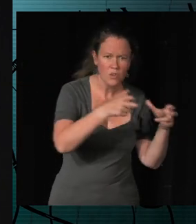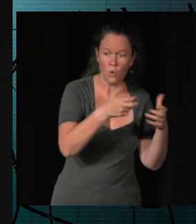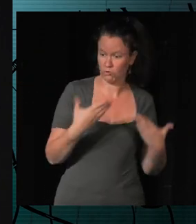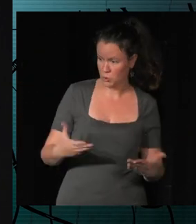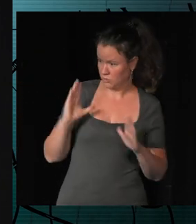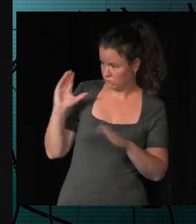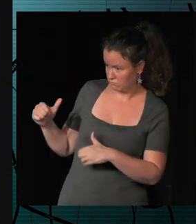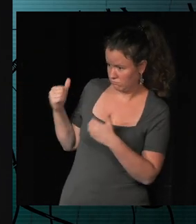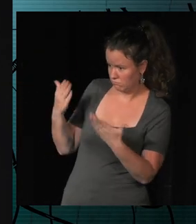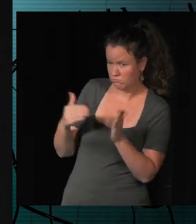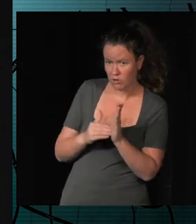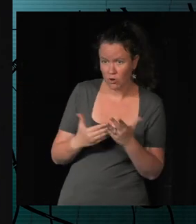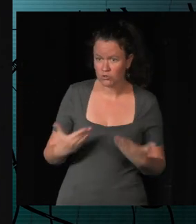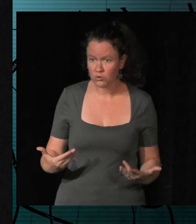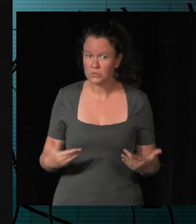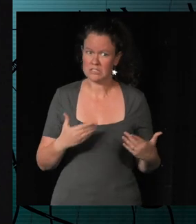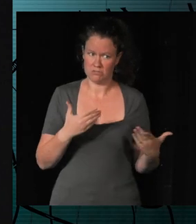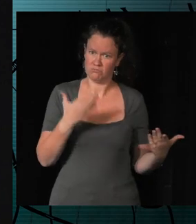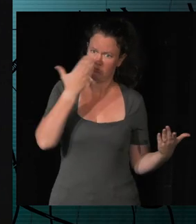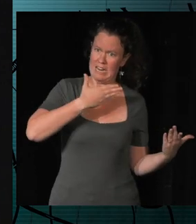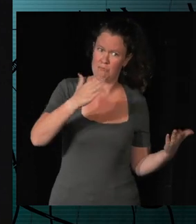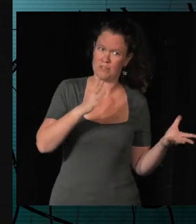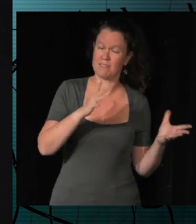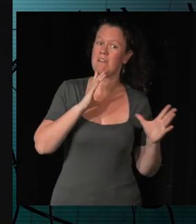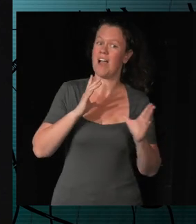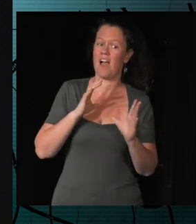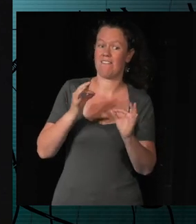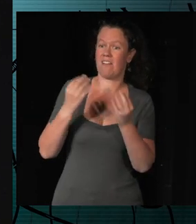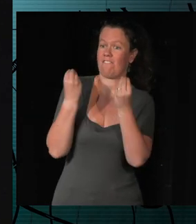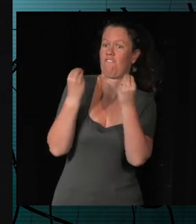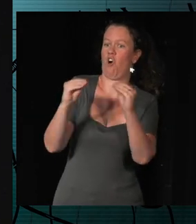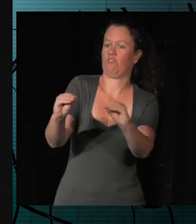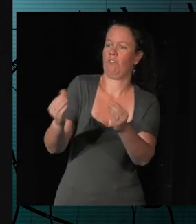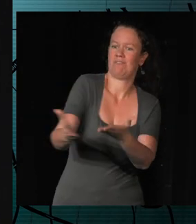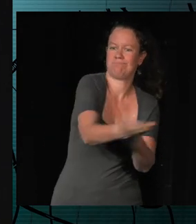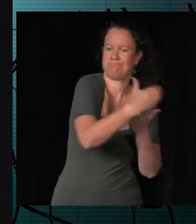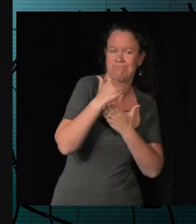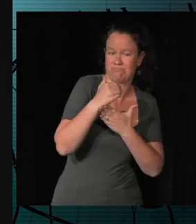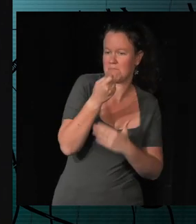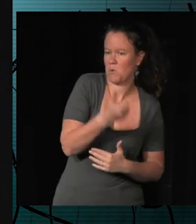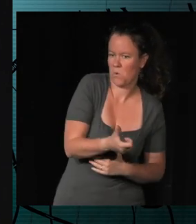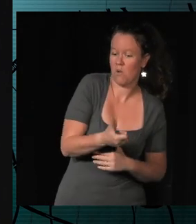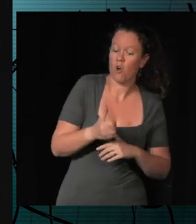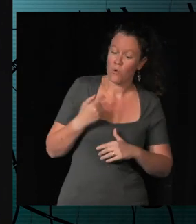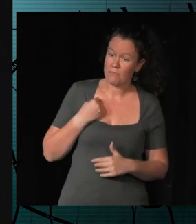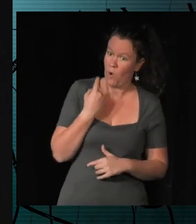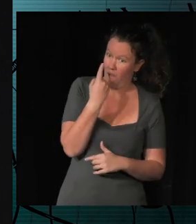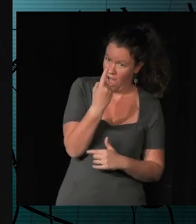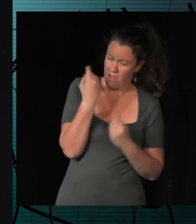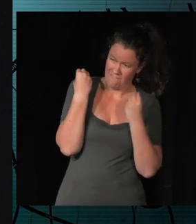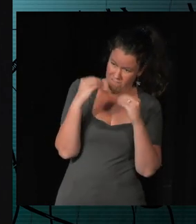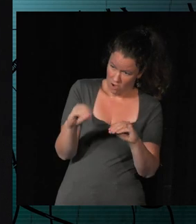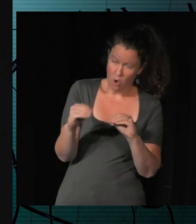aujourd'hui mais en terme de vente en terme d'impact auprès du grand public hormis le premier silental qui s'était vendu à l'époque à 2 millions d'exemplaires sur Playstation